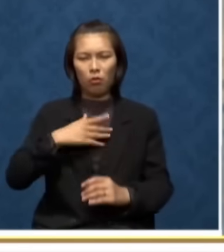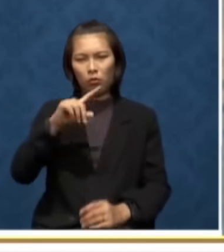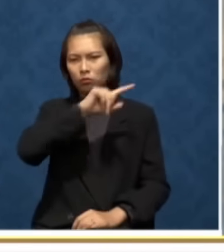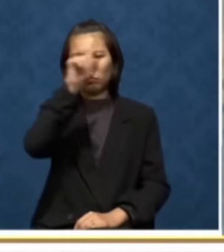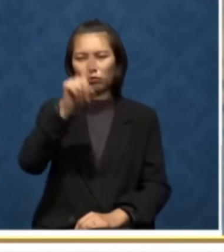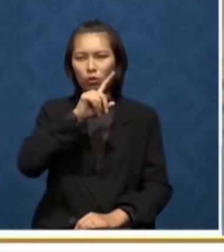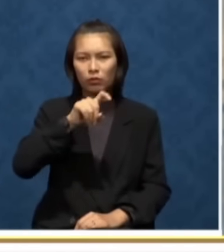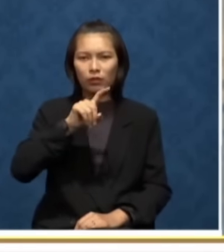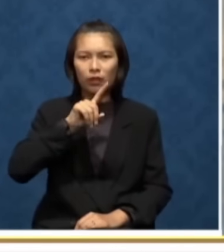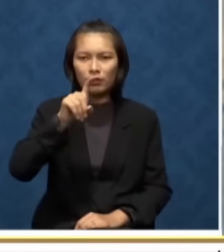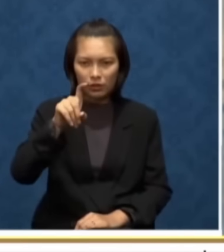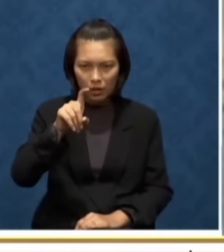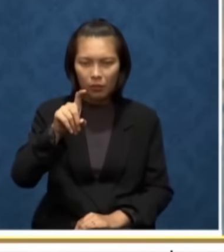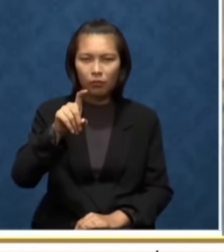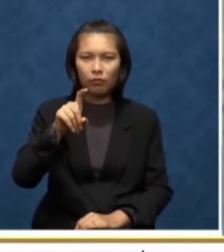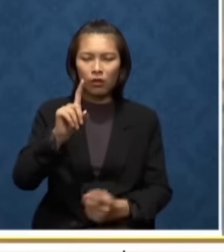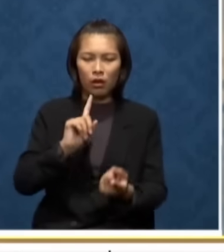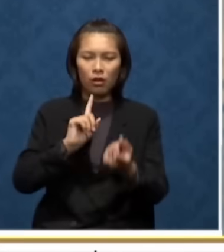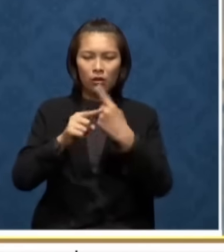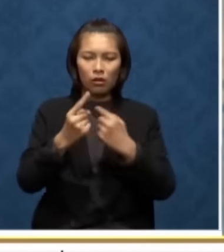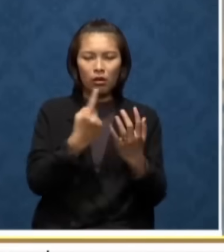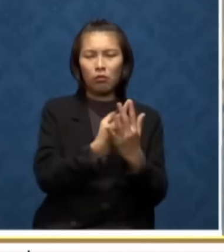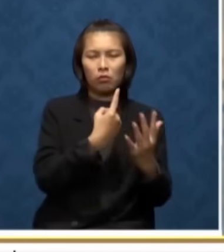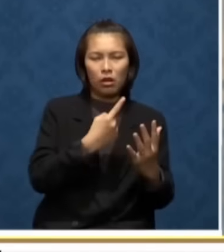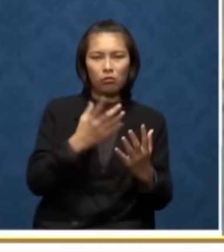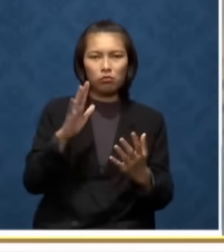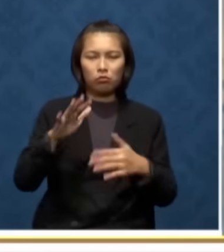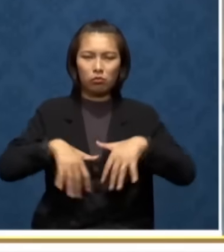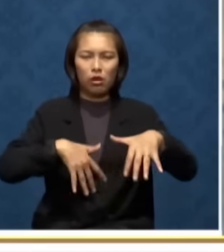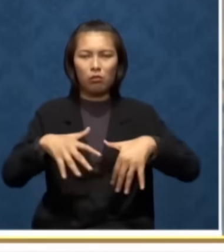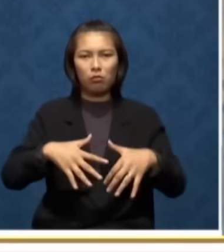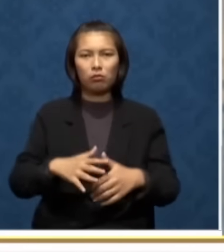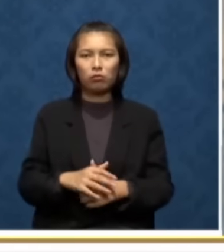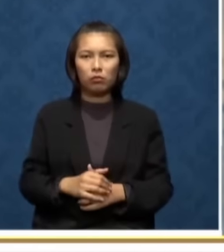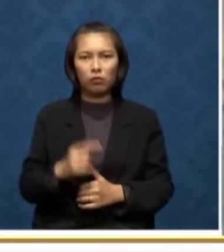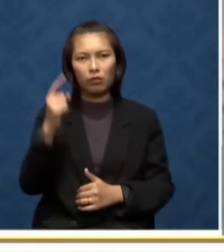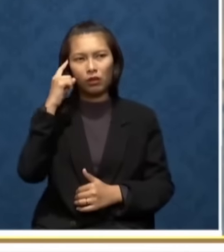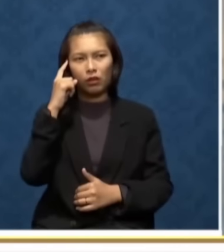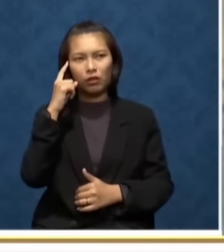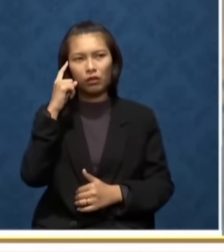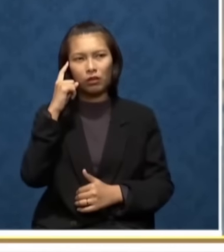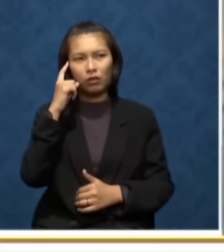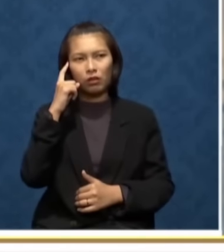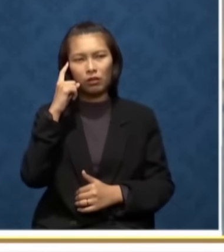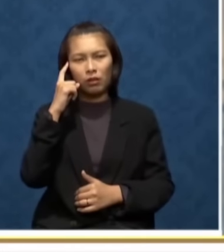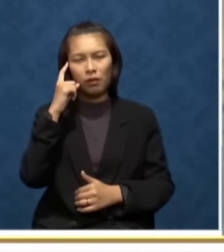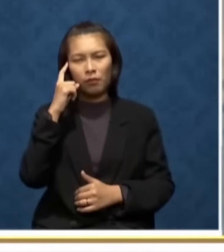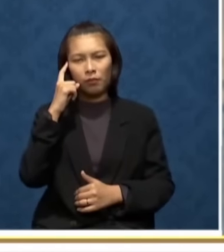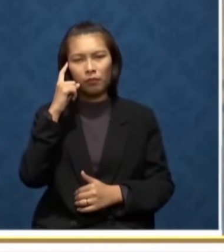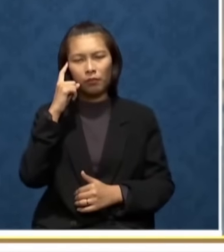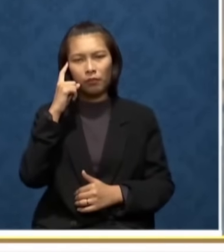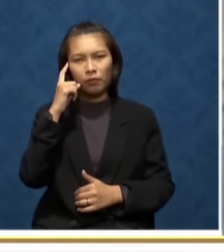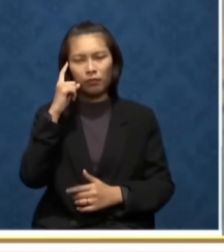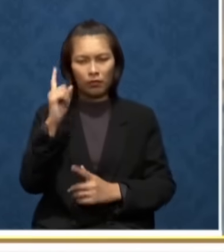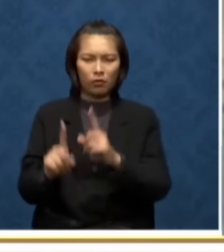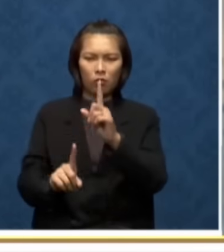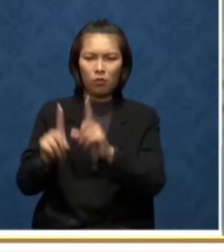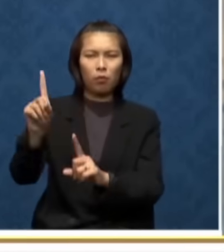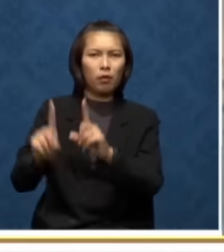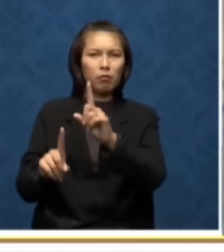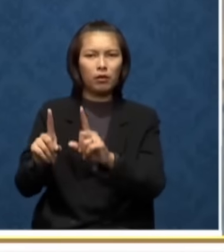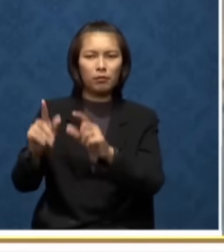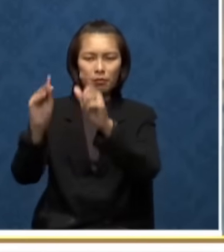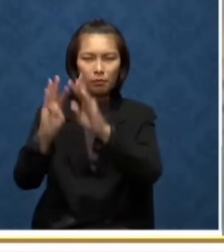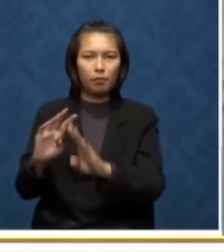ถามแทนพ่อแม่พี่น้องประชาชนจำนวนมากค่ะว่าท่านมีเกณฑ์ในการคัดเลือกโครงการอย่าง